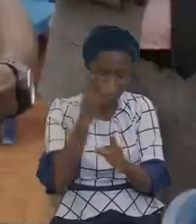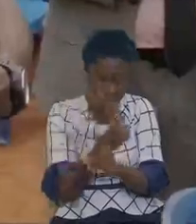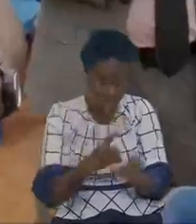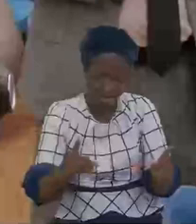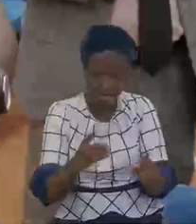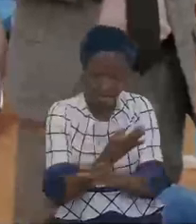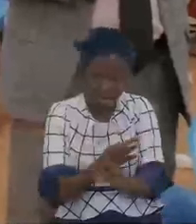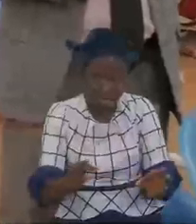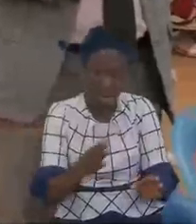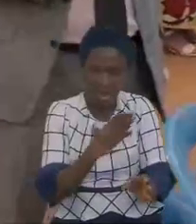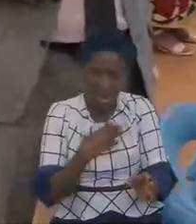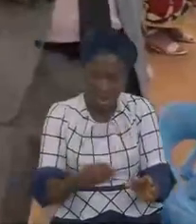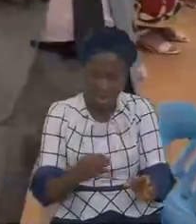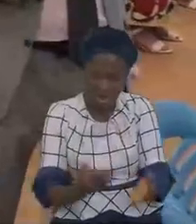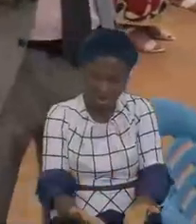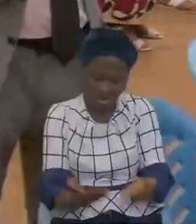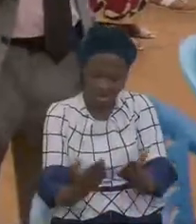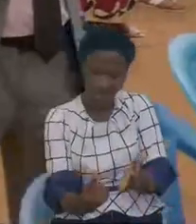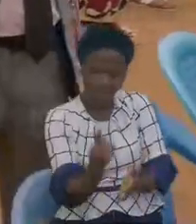de Jésus.